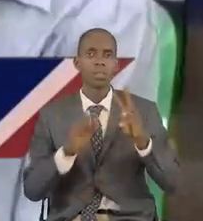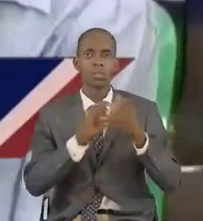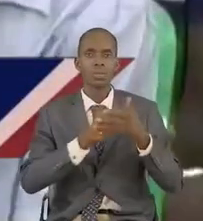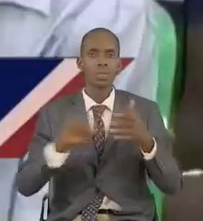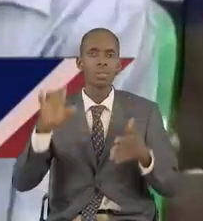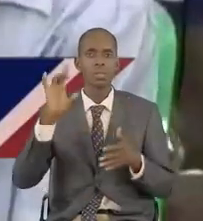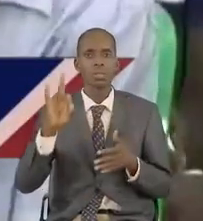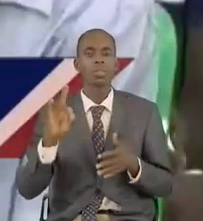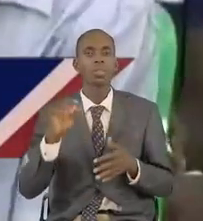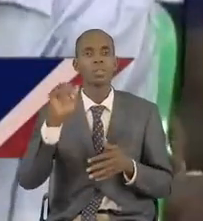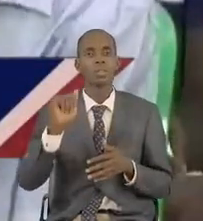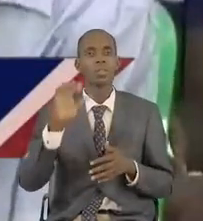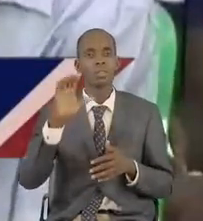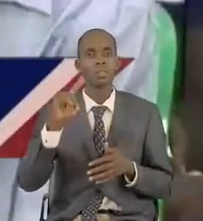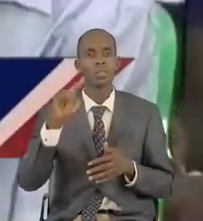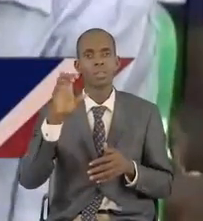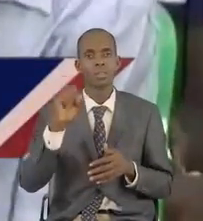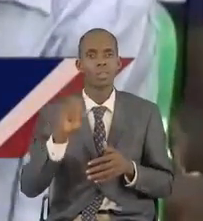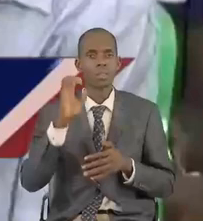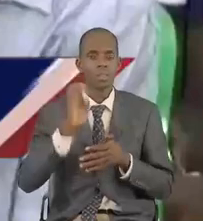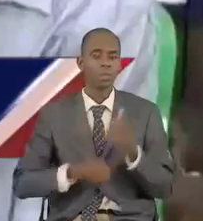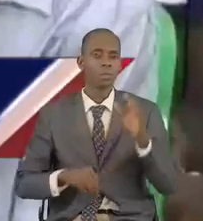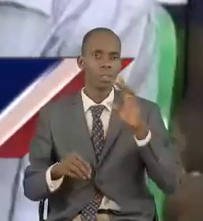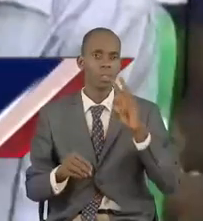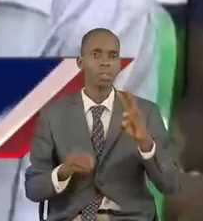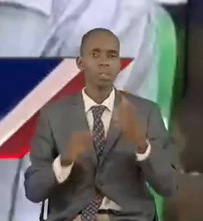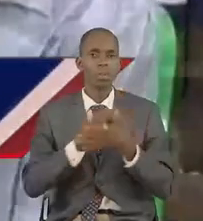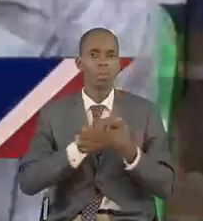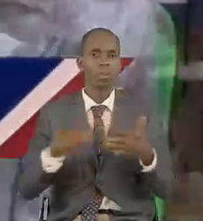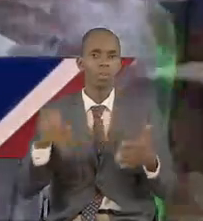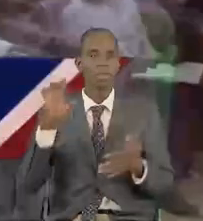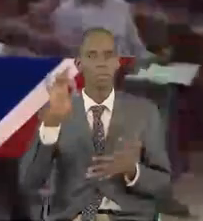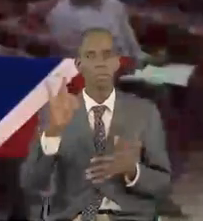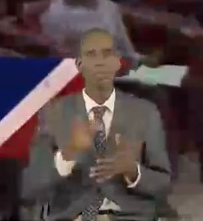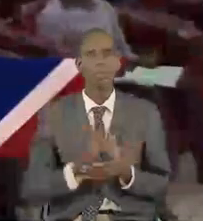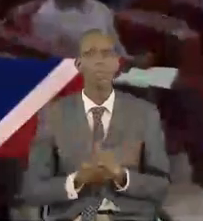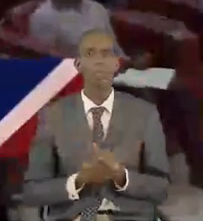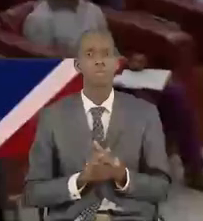acte chapitre 6 verset 8